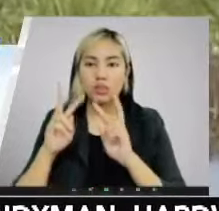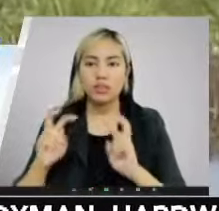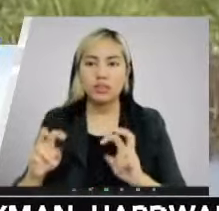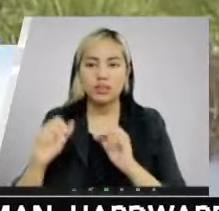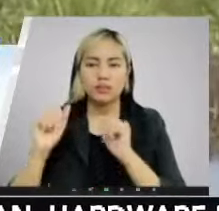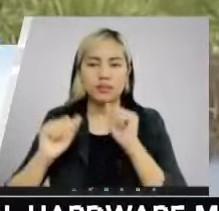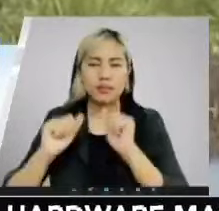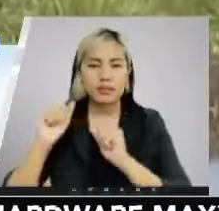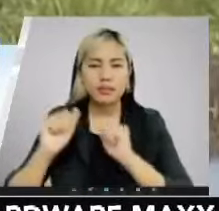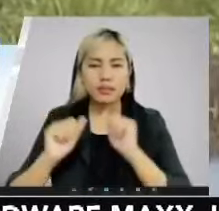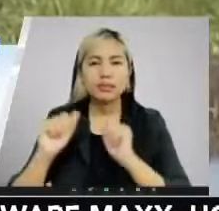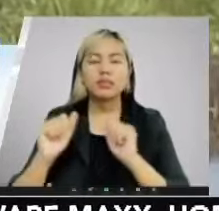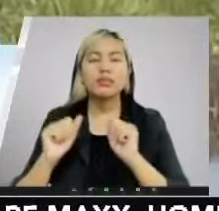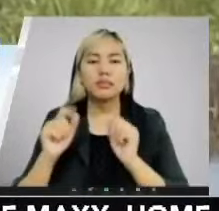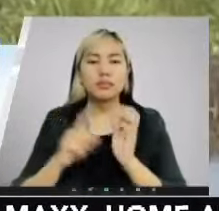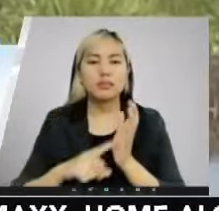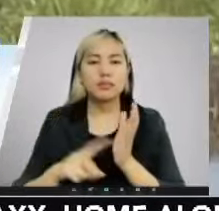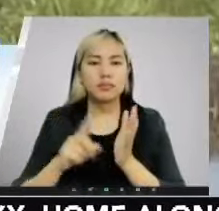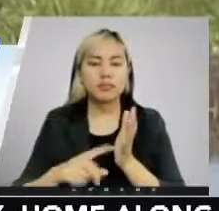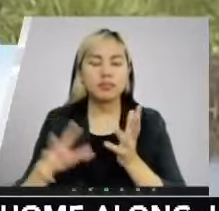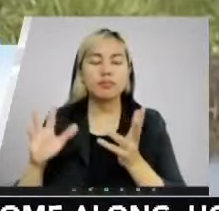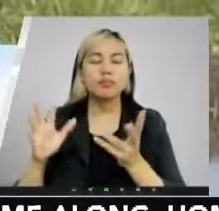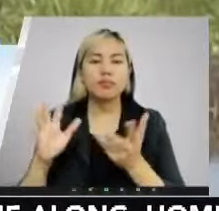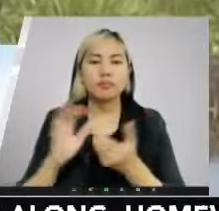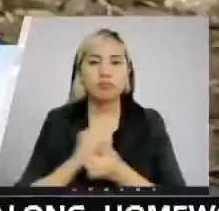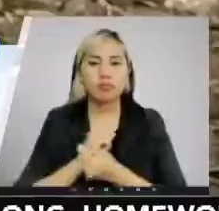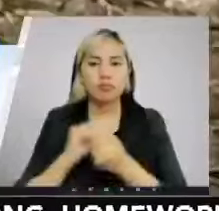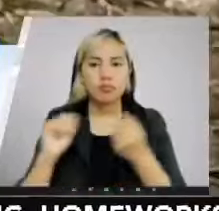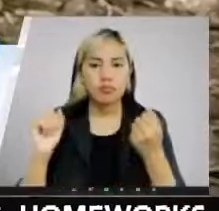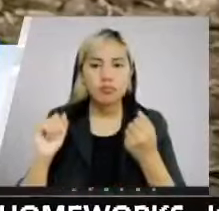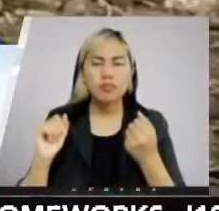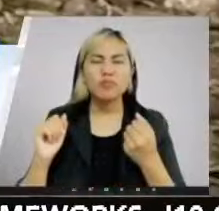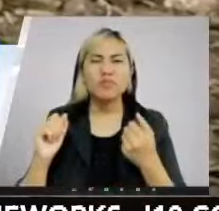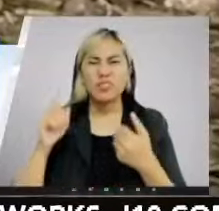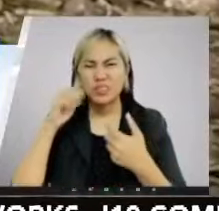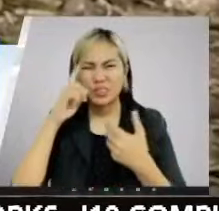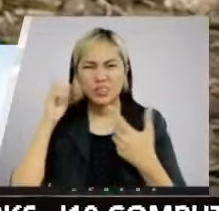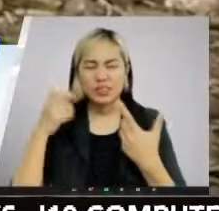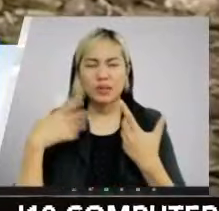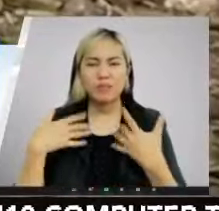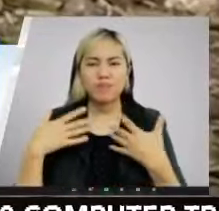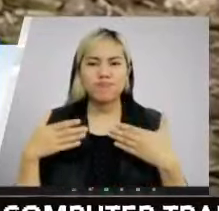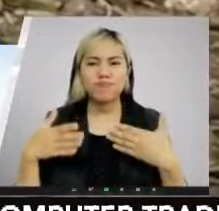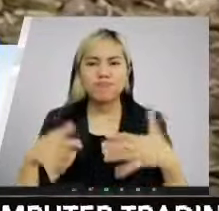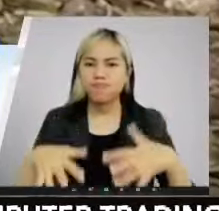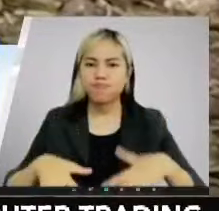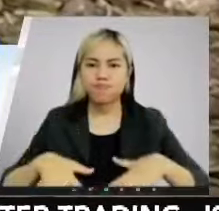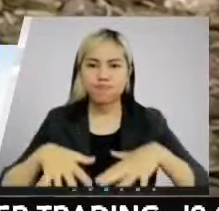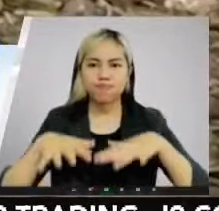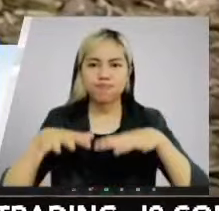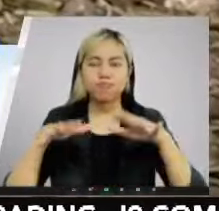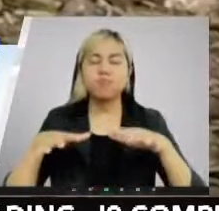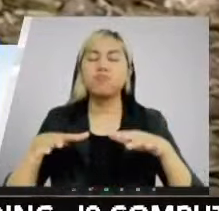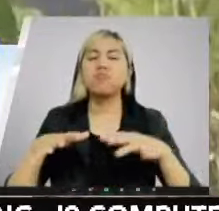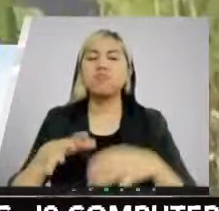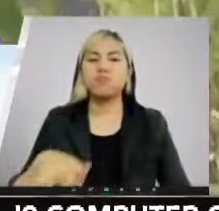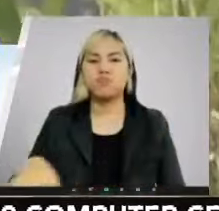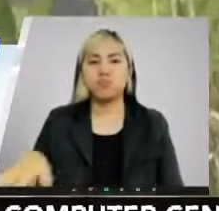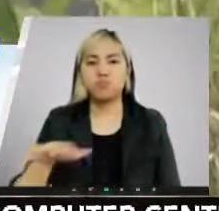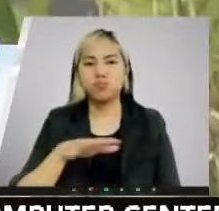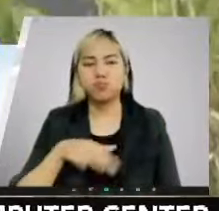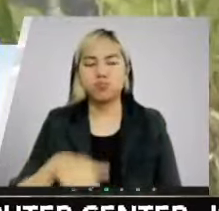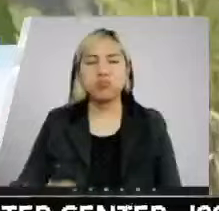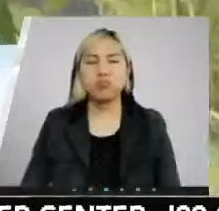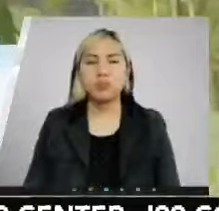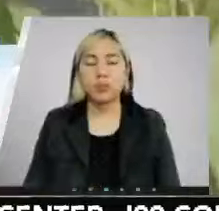agrikultura dahil sa malawakang pagbaha tulad dito sa Palayan sa Barangay Talisayan. Sa pagtatanong natin sa mga magsasaka,